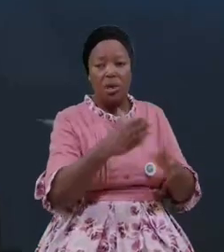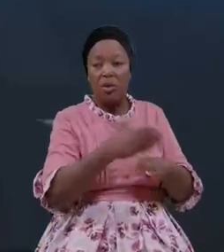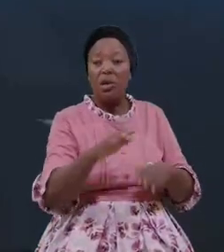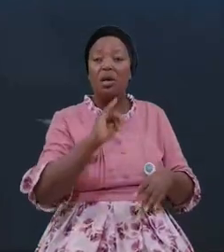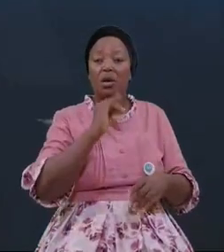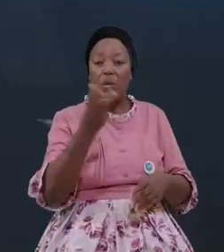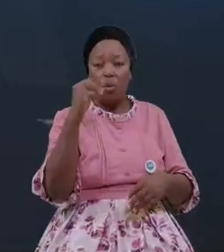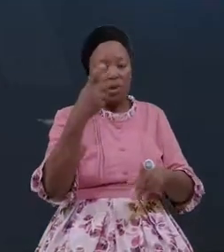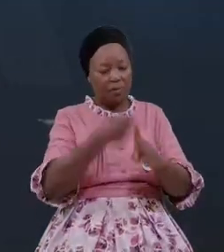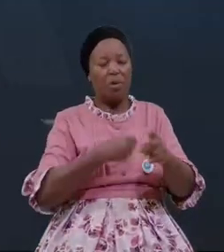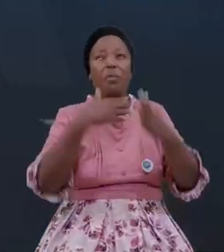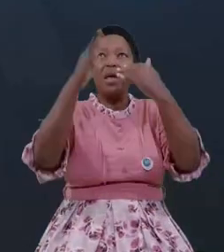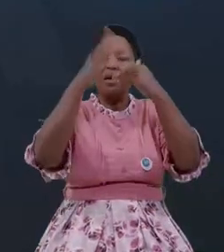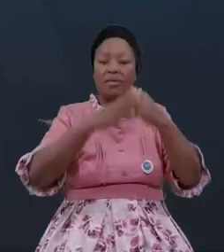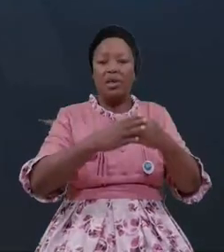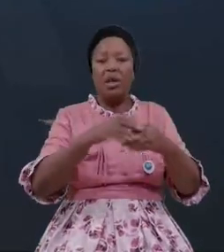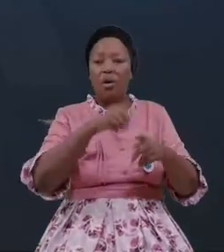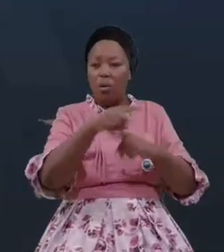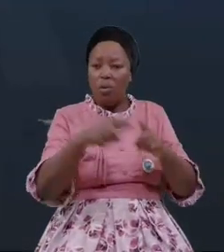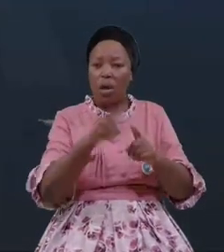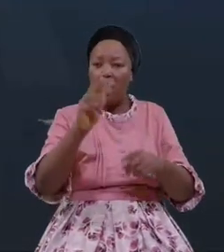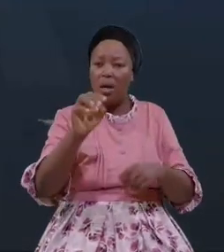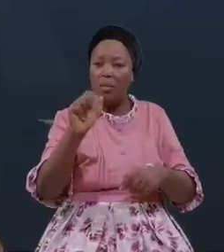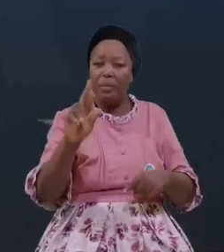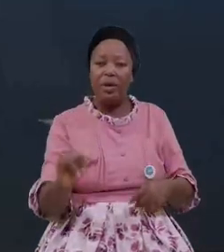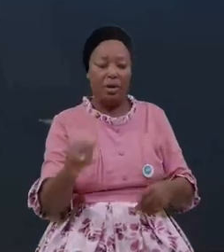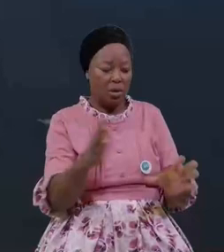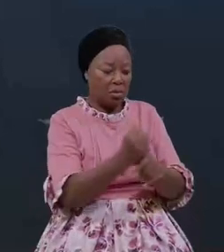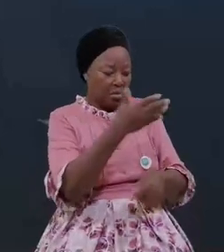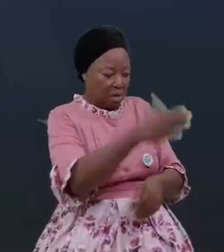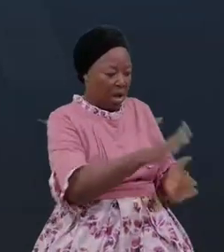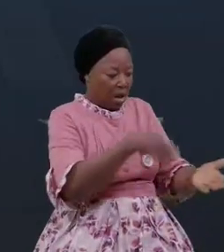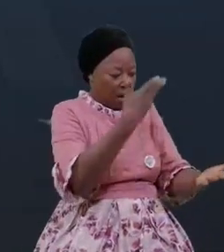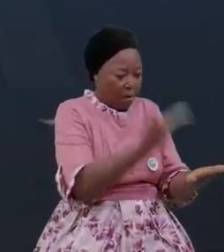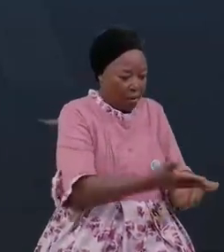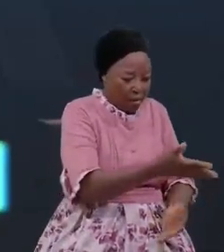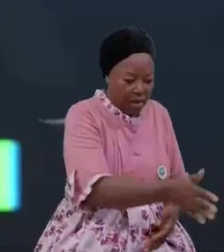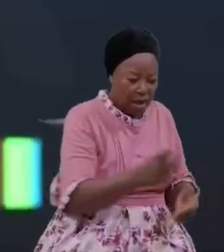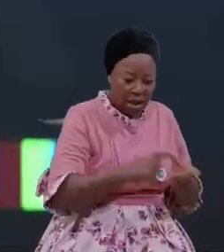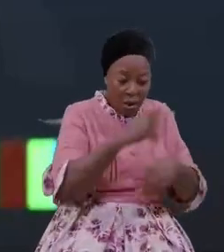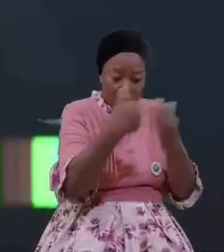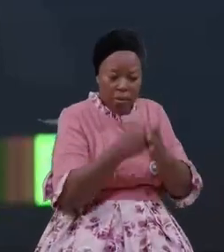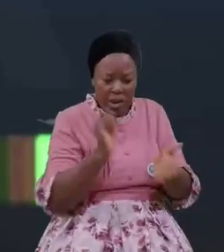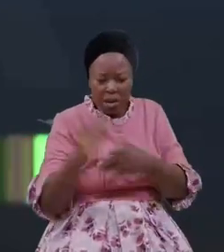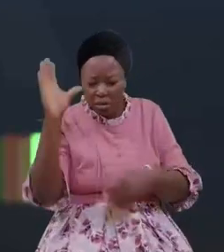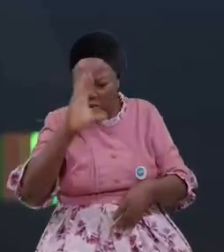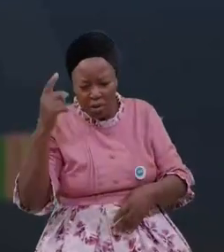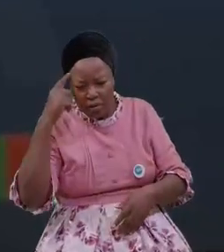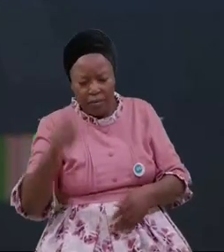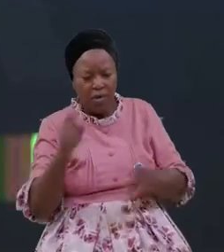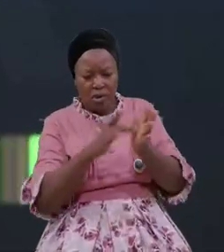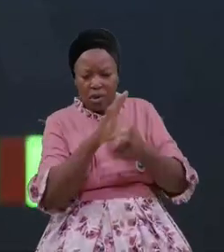ciel et lorsque Marie était allé là-bas avec les autres qui le cherchaient